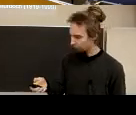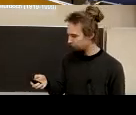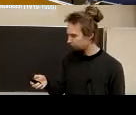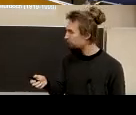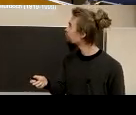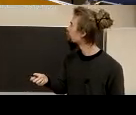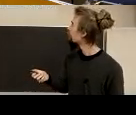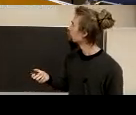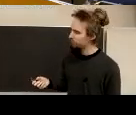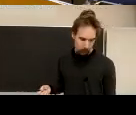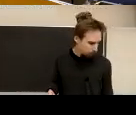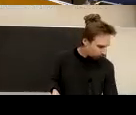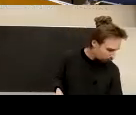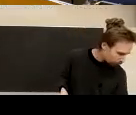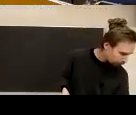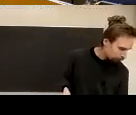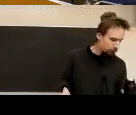Joo. Sitten